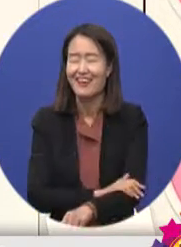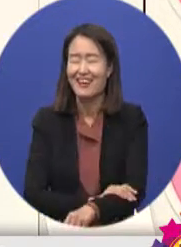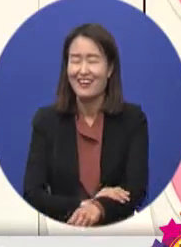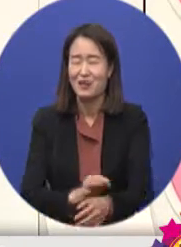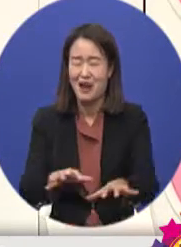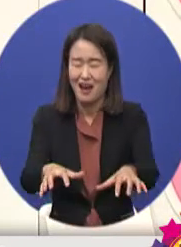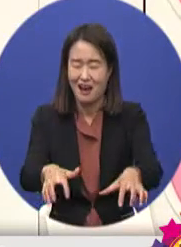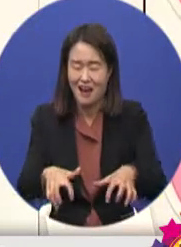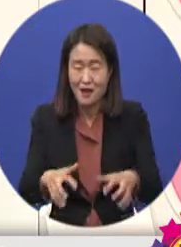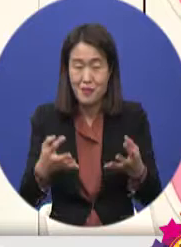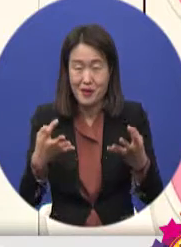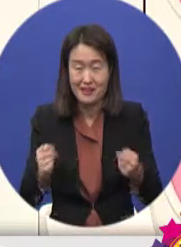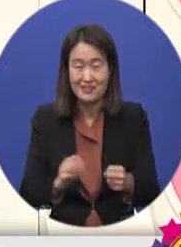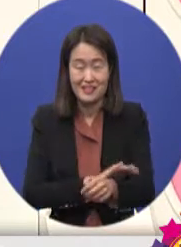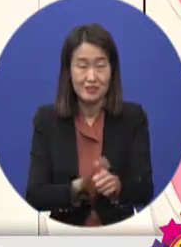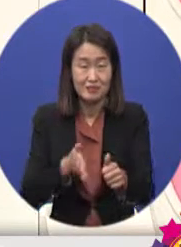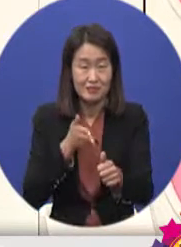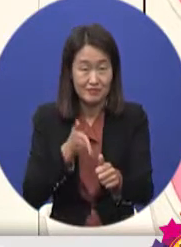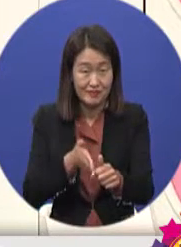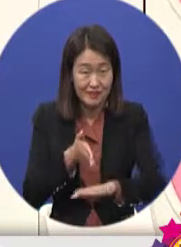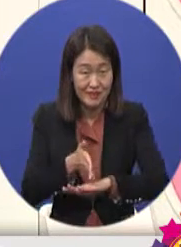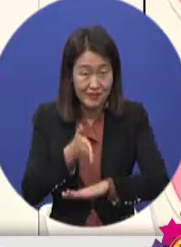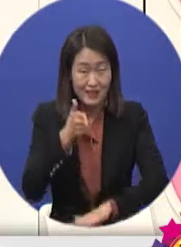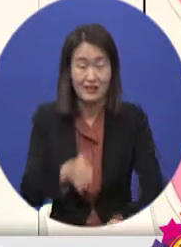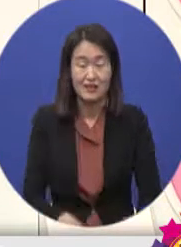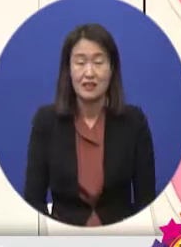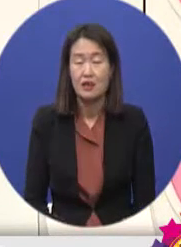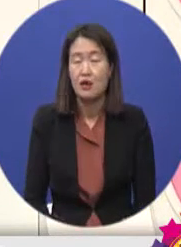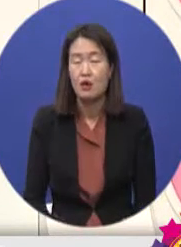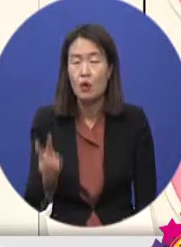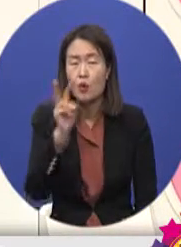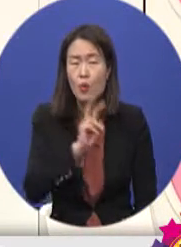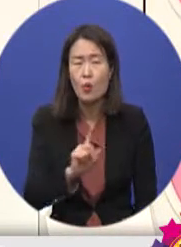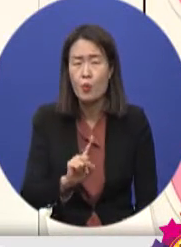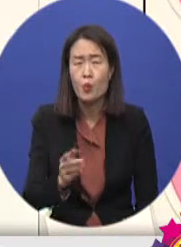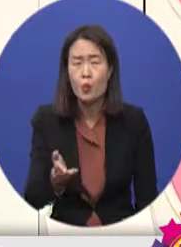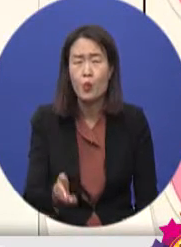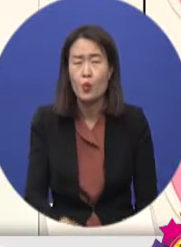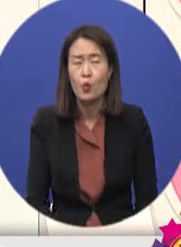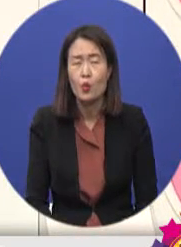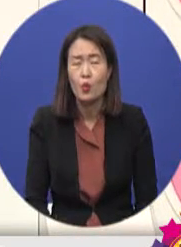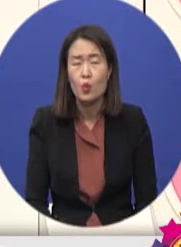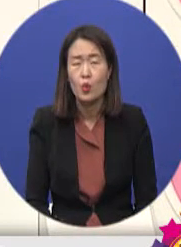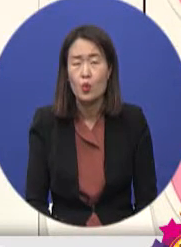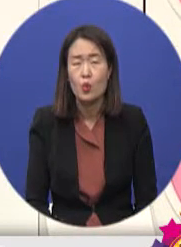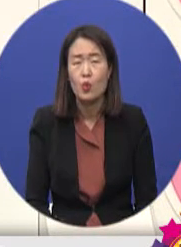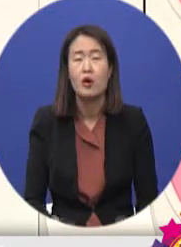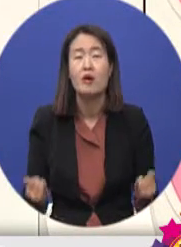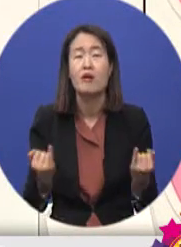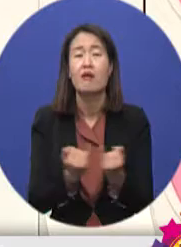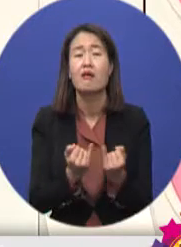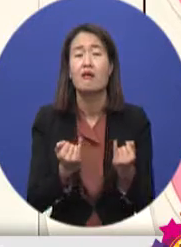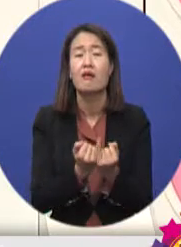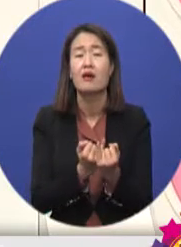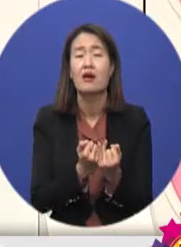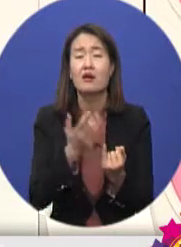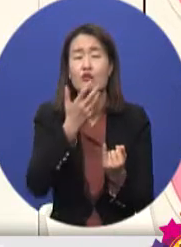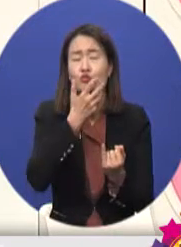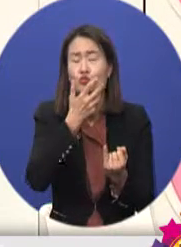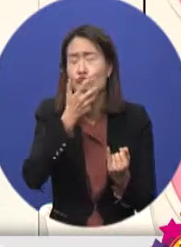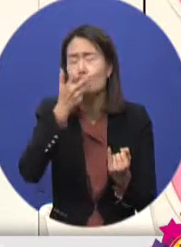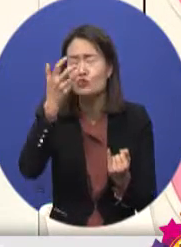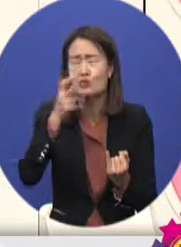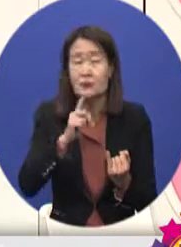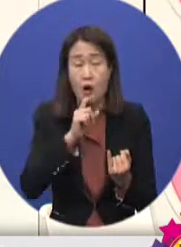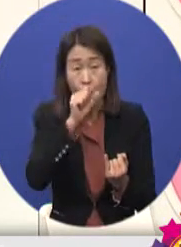버시길 바라겠습니다. 예, 감사합니다. 어떤 노래 부르신다고요? 예. 뭐냐 여자의 꿈이요 조미미 씨 여자의 꿈. 아,